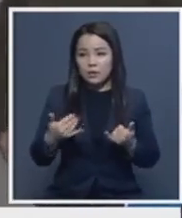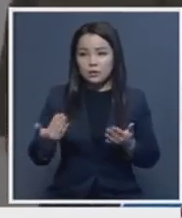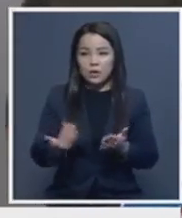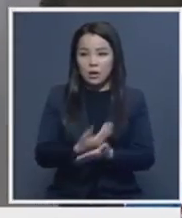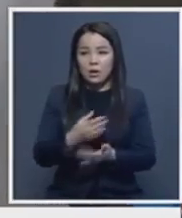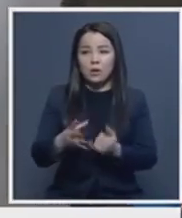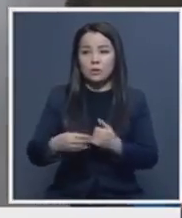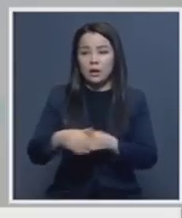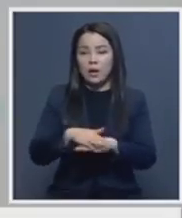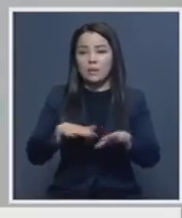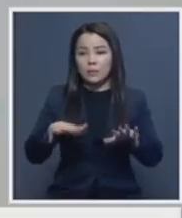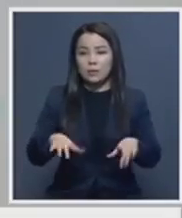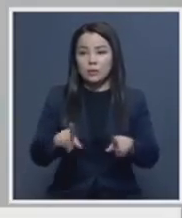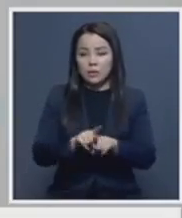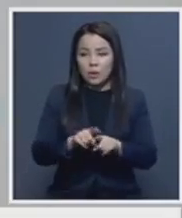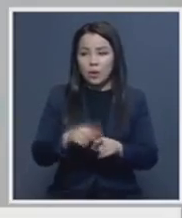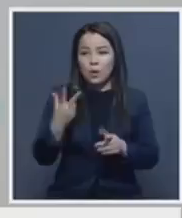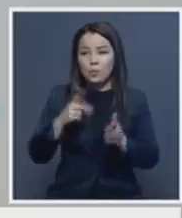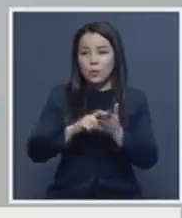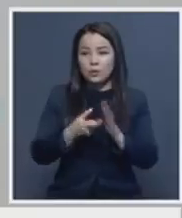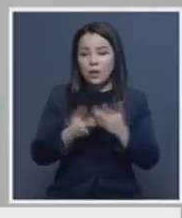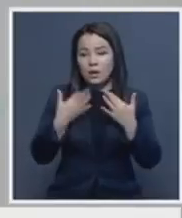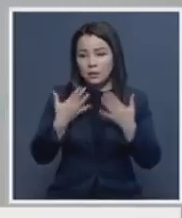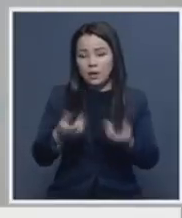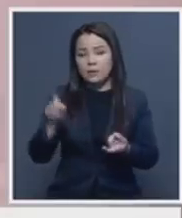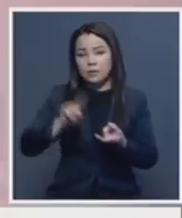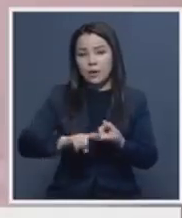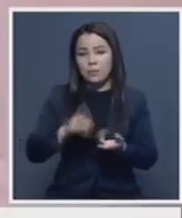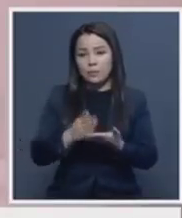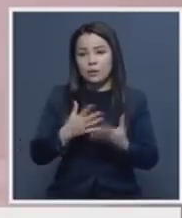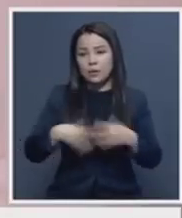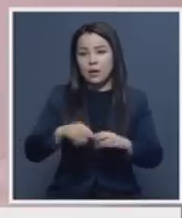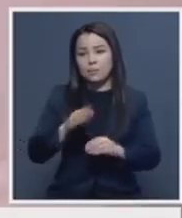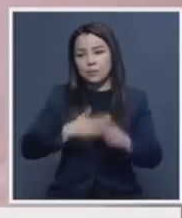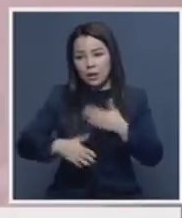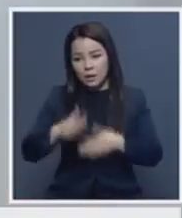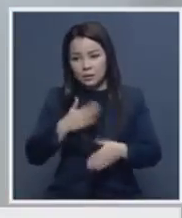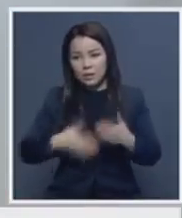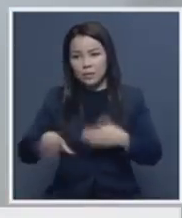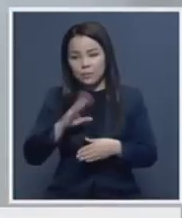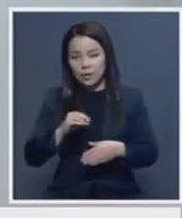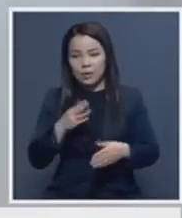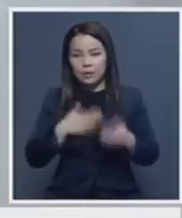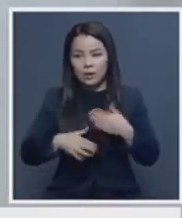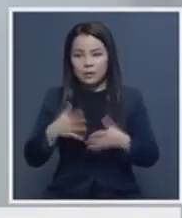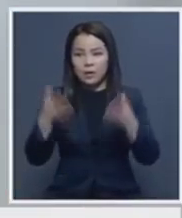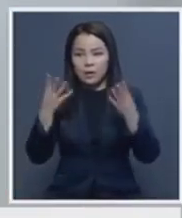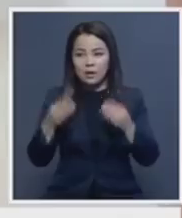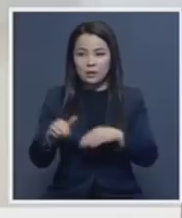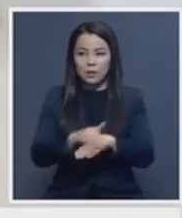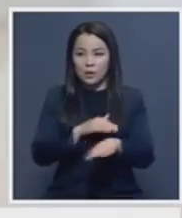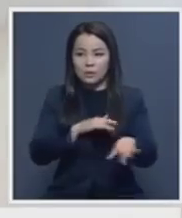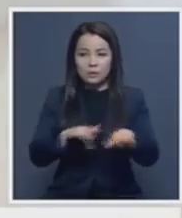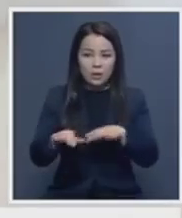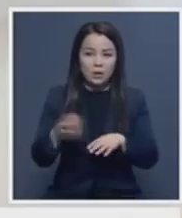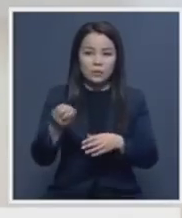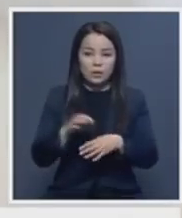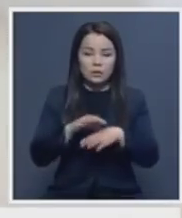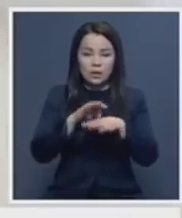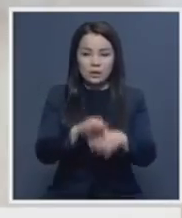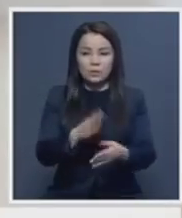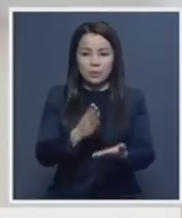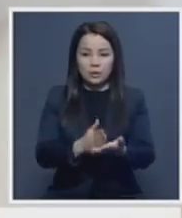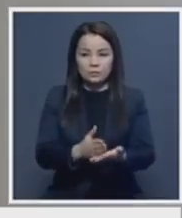үйдегі 3 бөлмелі пәтер барлық талапқа сай. Отбасының қуанышында шек жоқ. Мейірімді көктем қайырымдық шарасы әлі де жалғасады.